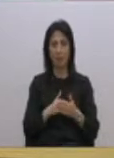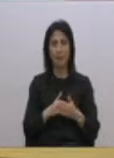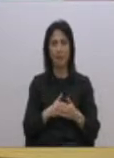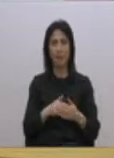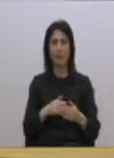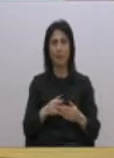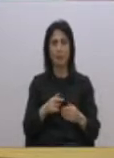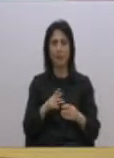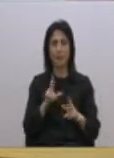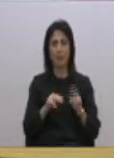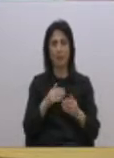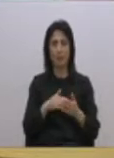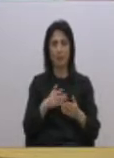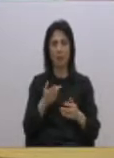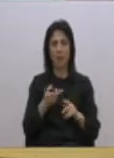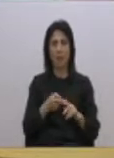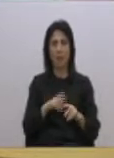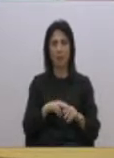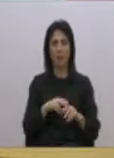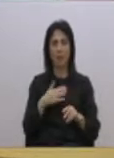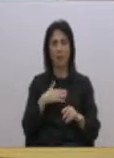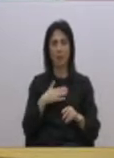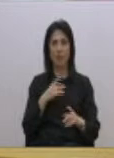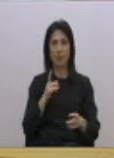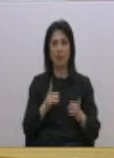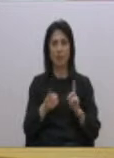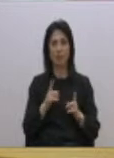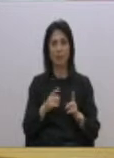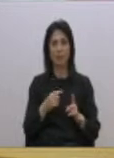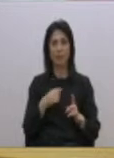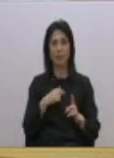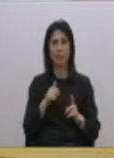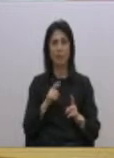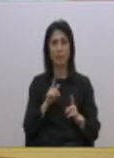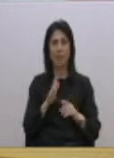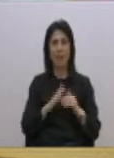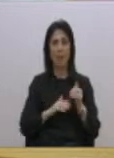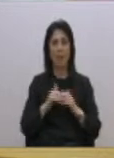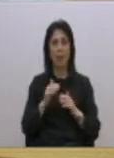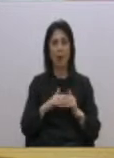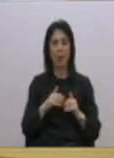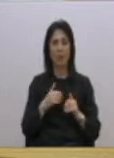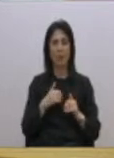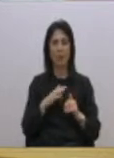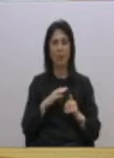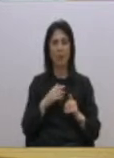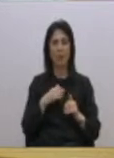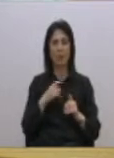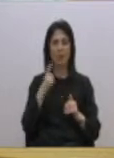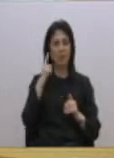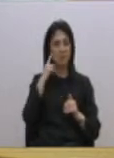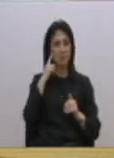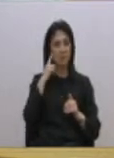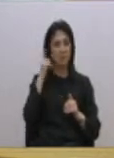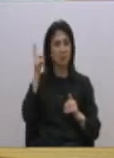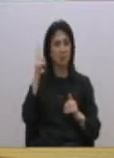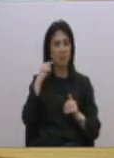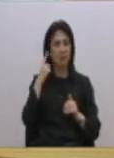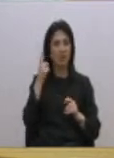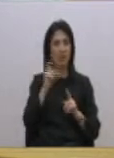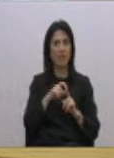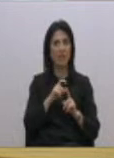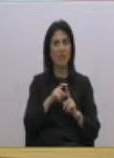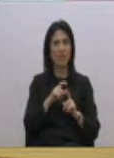და გათვალისწინებისათვის აი ამ ჩვენი რეალობის. Მე როგორც არაპროფესიონალ სამ სფეროში კურსში მოხდა ერთი